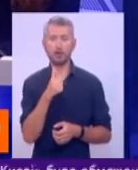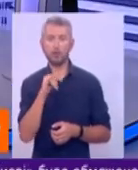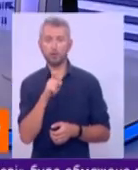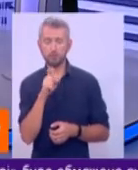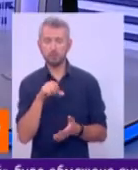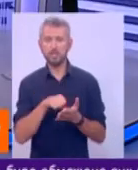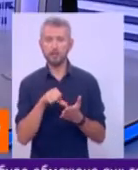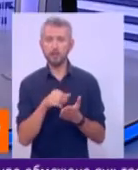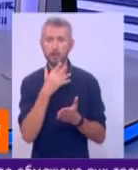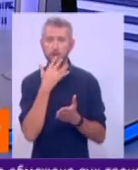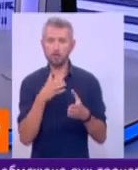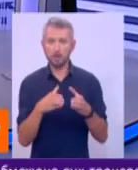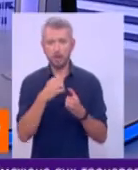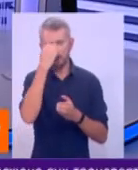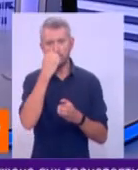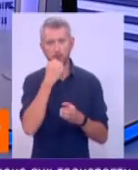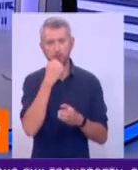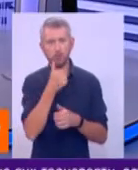спасибо домінуючій нації. Да.